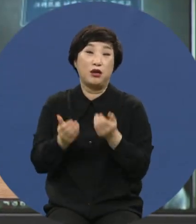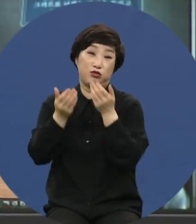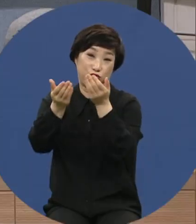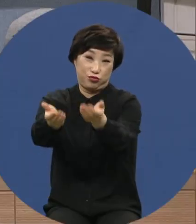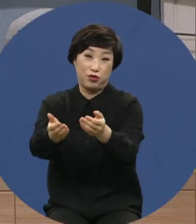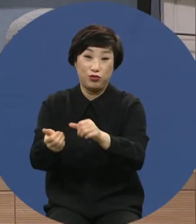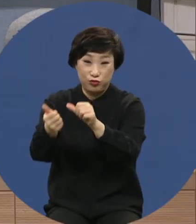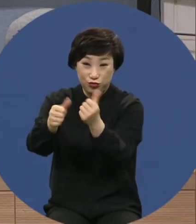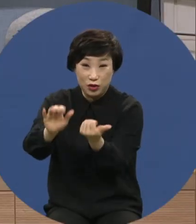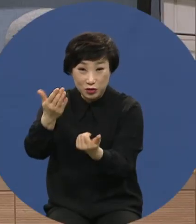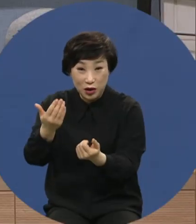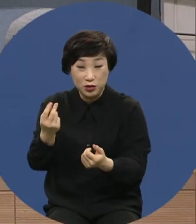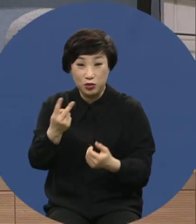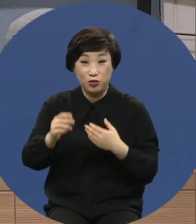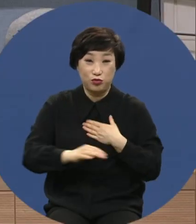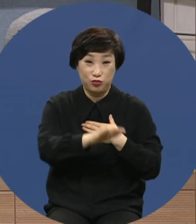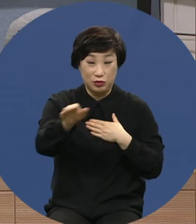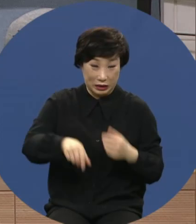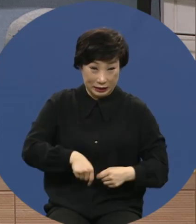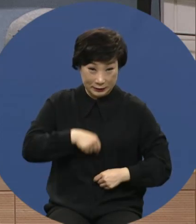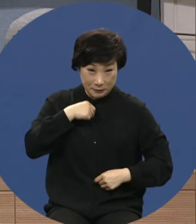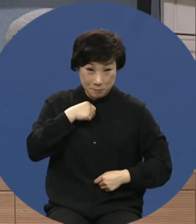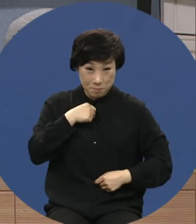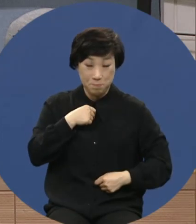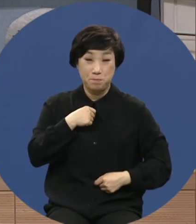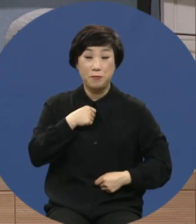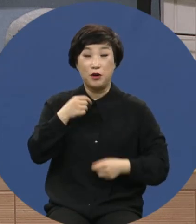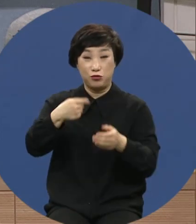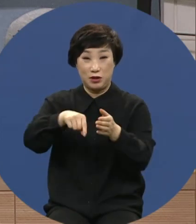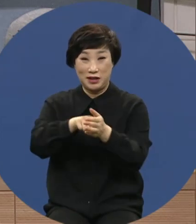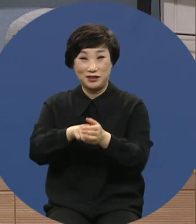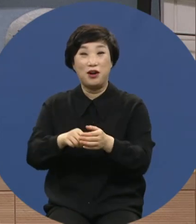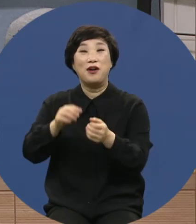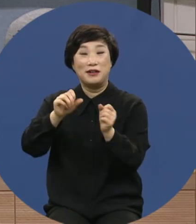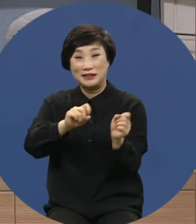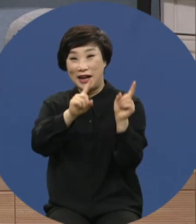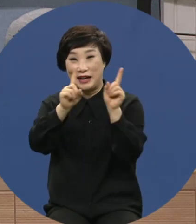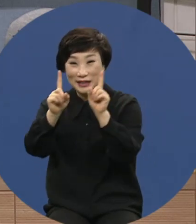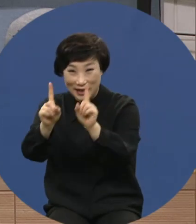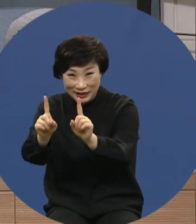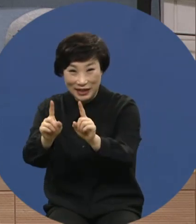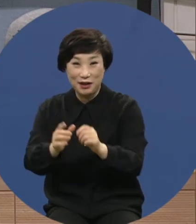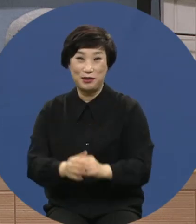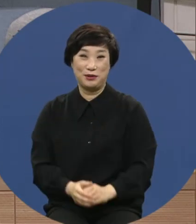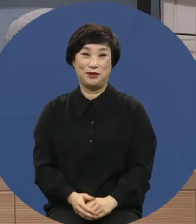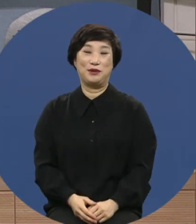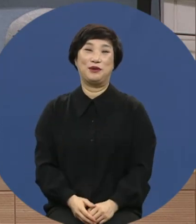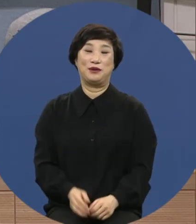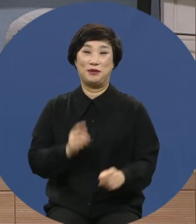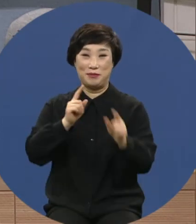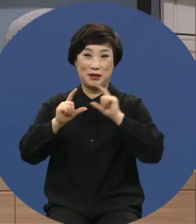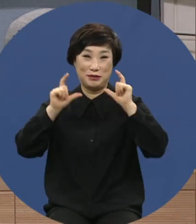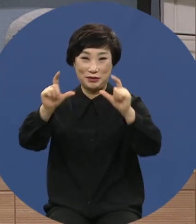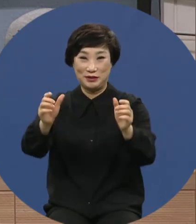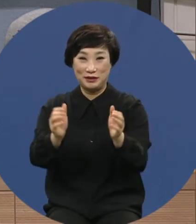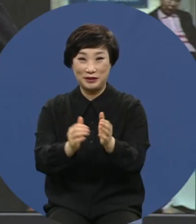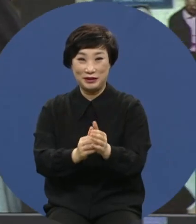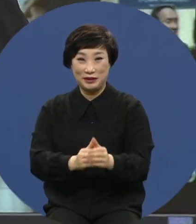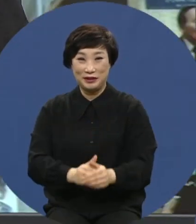되고 또한 우리를 의롭다 하심을 위해서 살아나셨느니라고